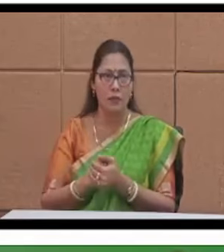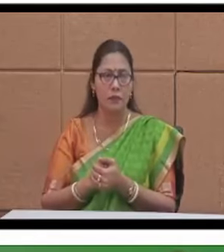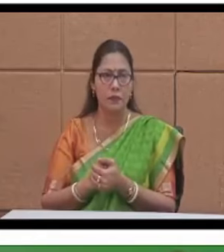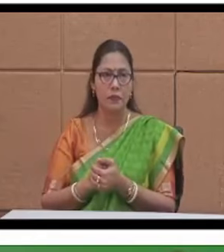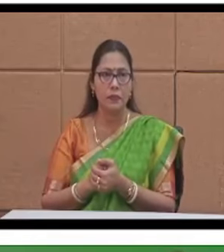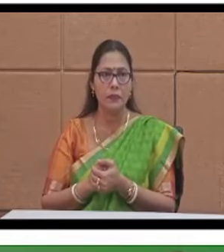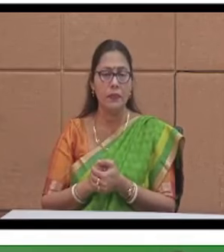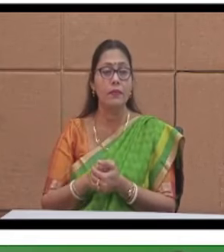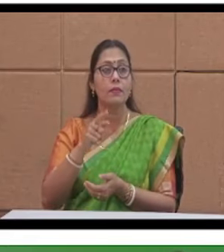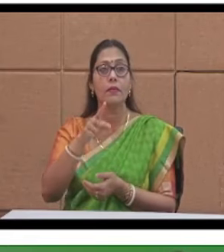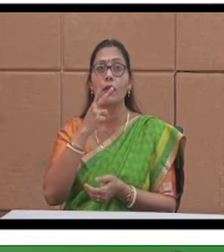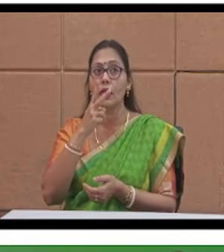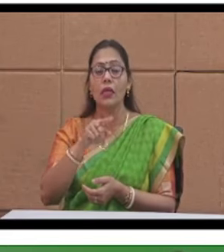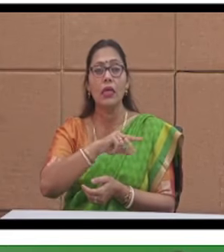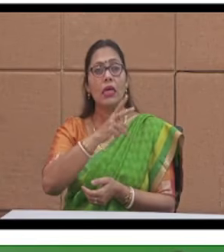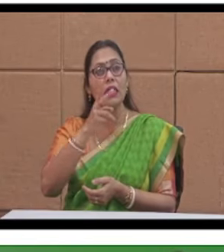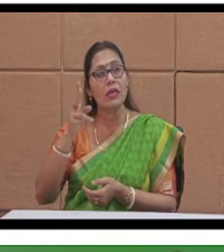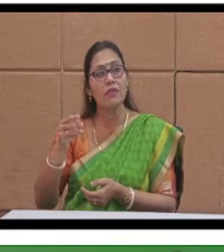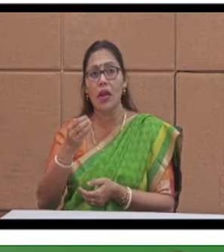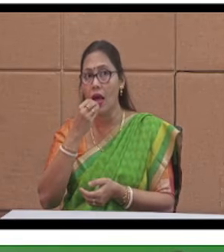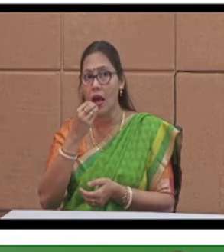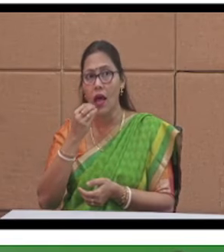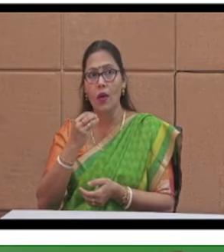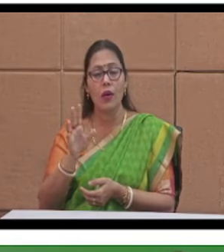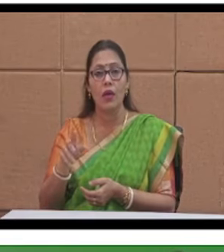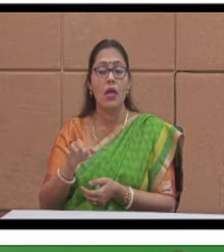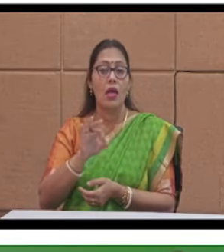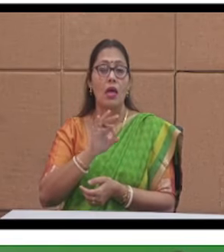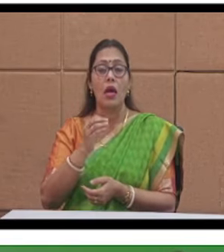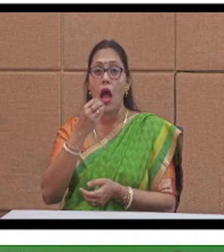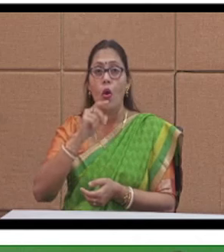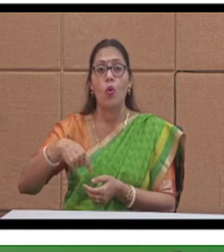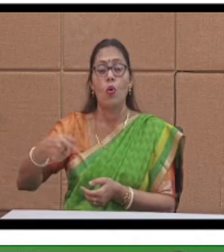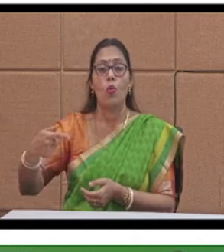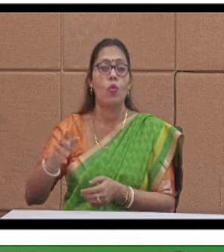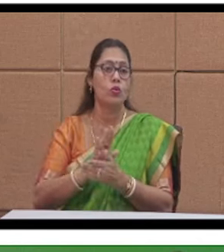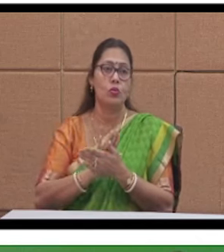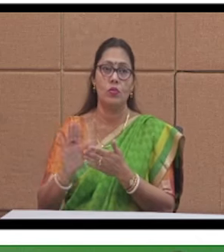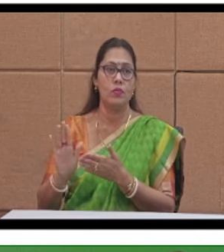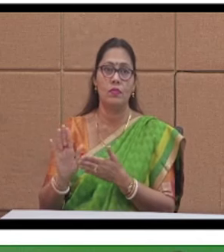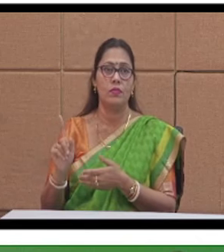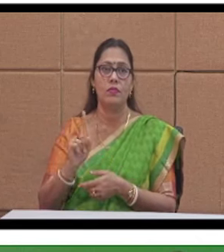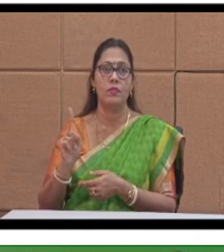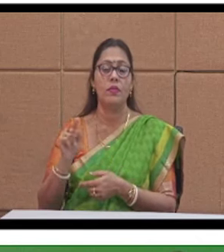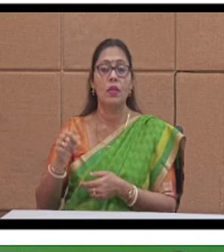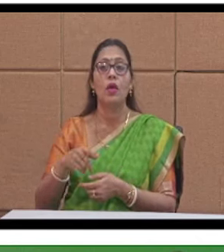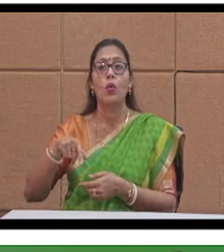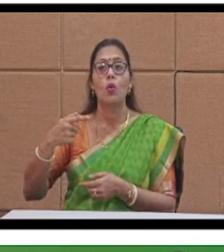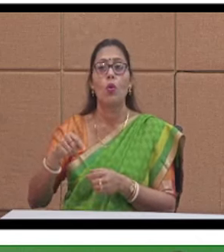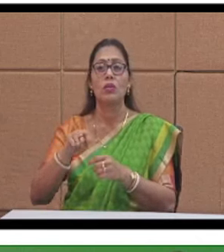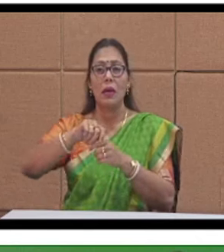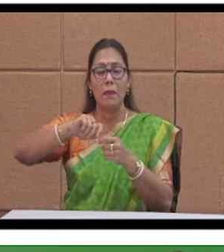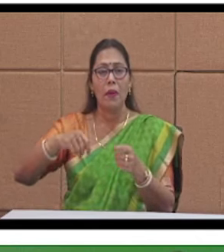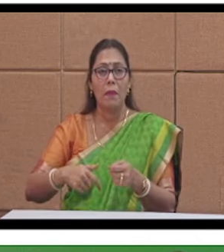বার্গার তুমি এই ধরনের খাদ্য খুব একটা কিন্তু বেশি খেও না এগুলো খেলে